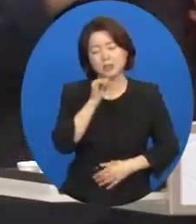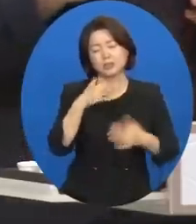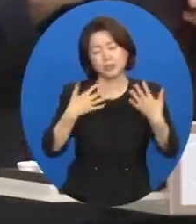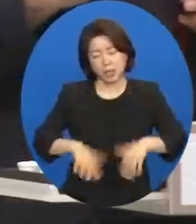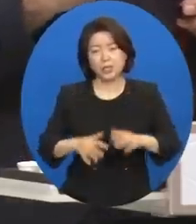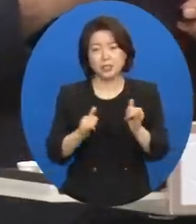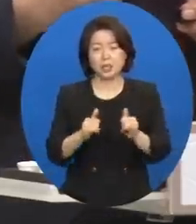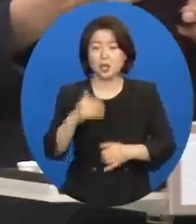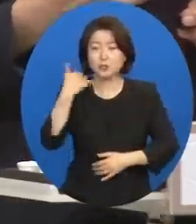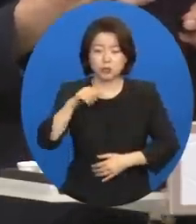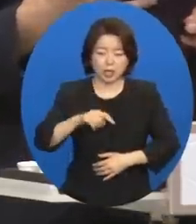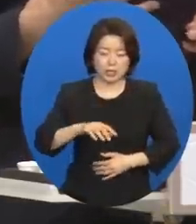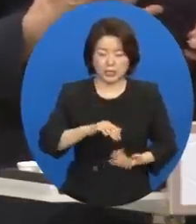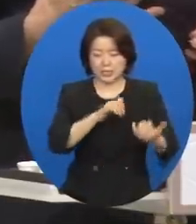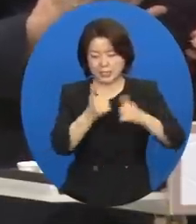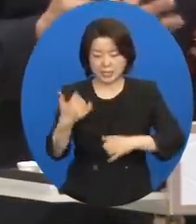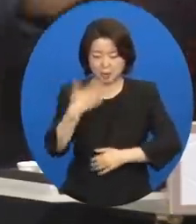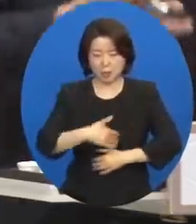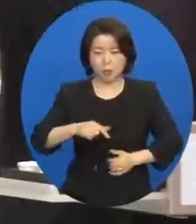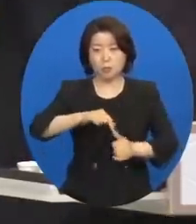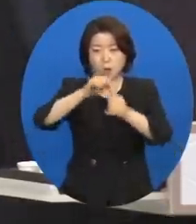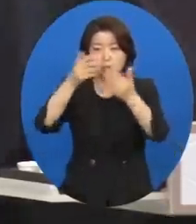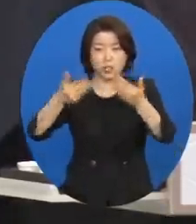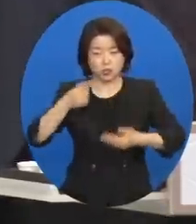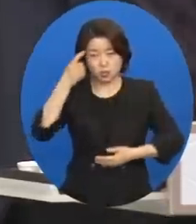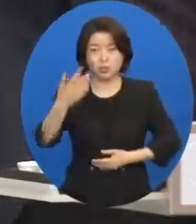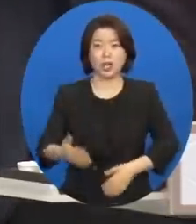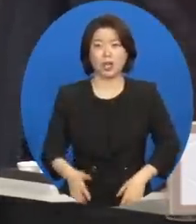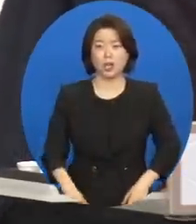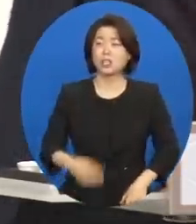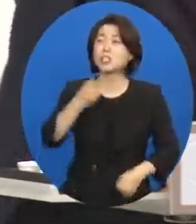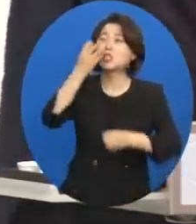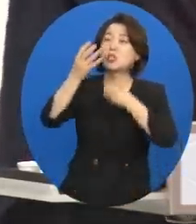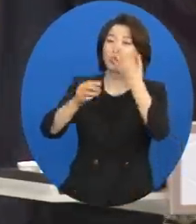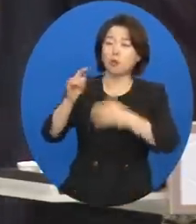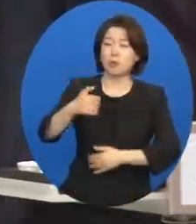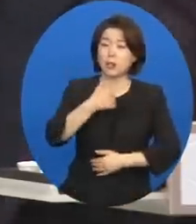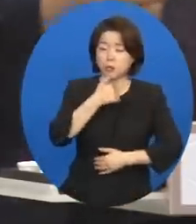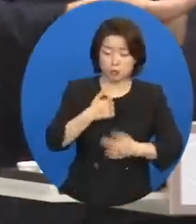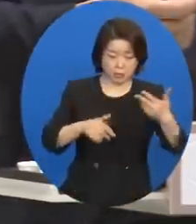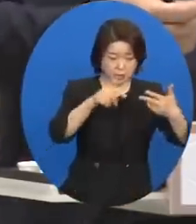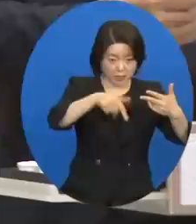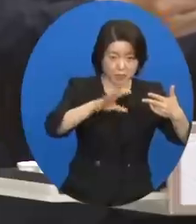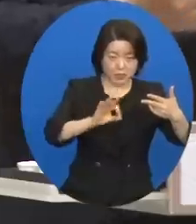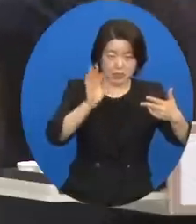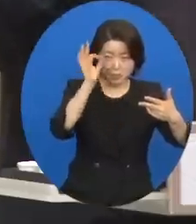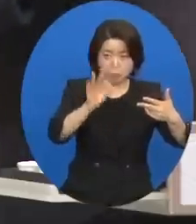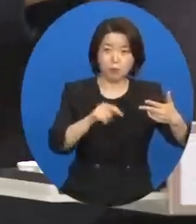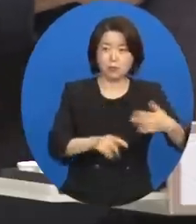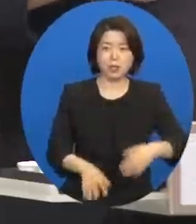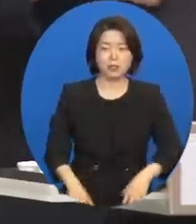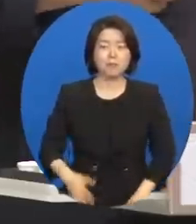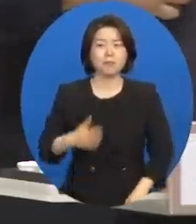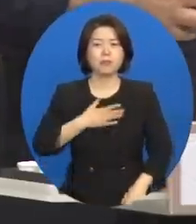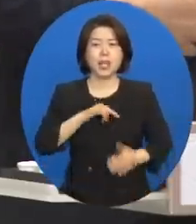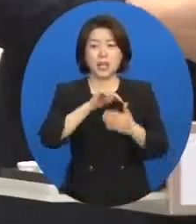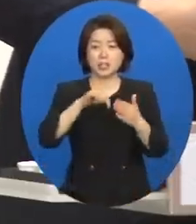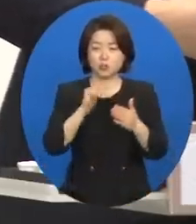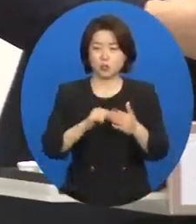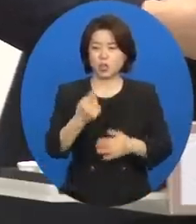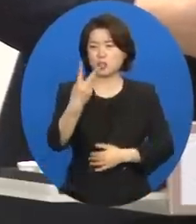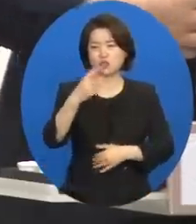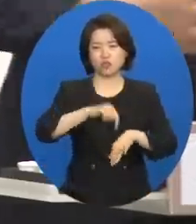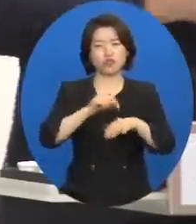나를 이 사망의 몸에서 건져내랴. 이 얘기를 고백하는 로마서 7장 얘기는 다른 게 아니고요. 내 안에 두